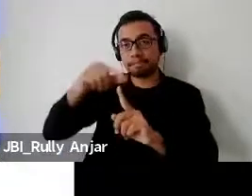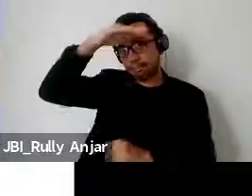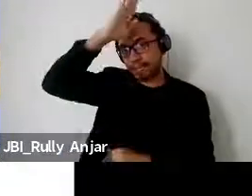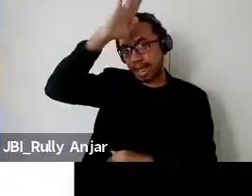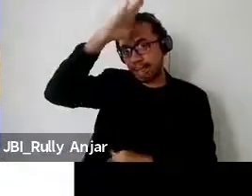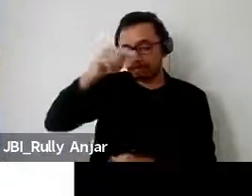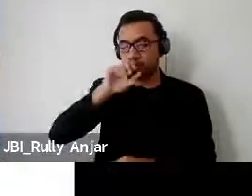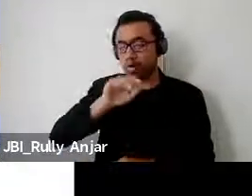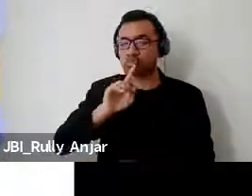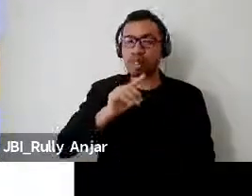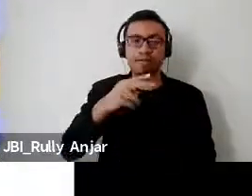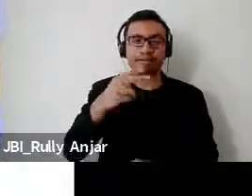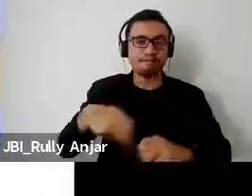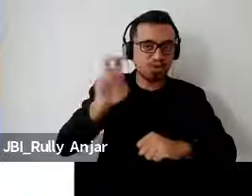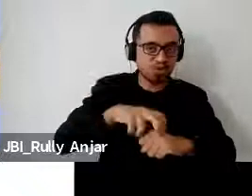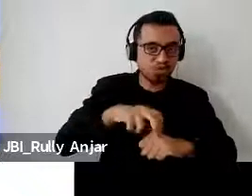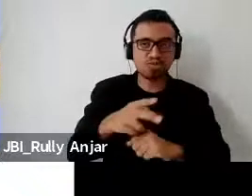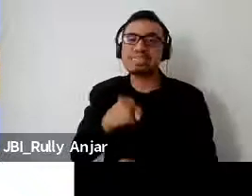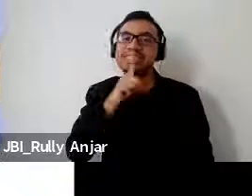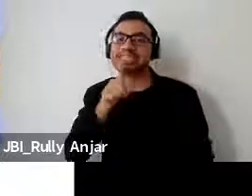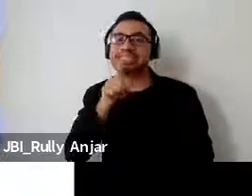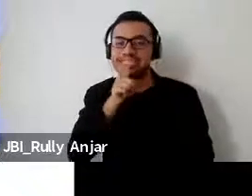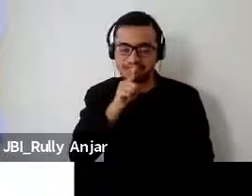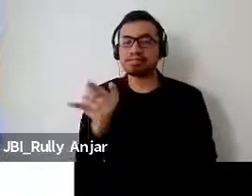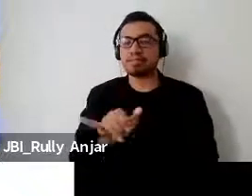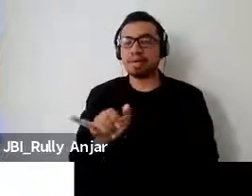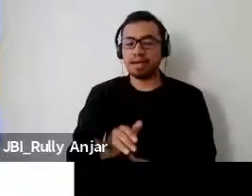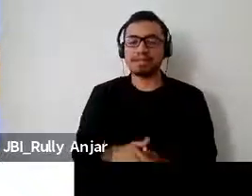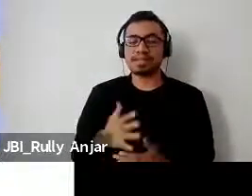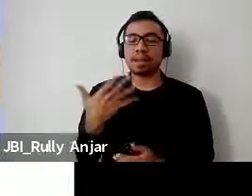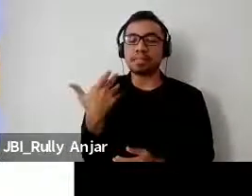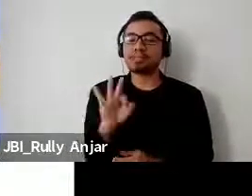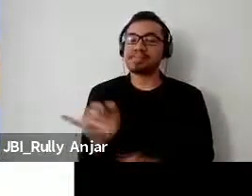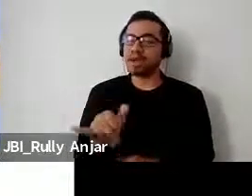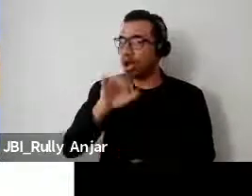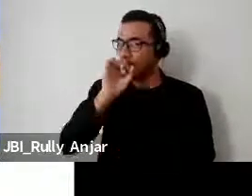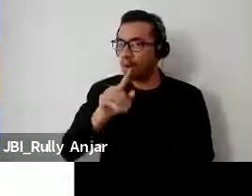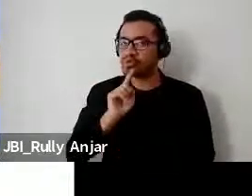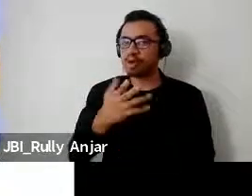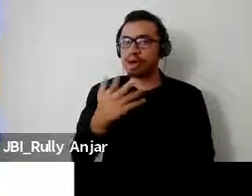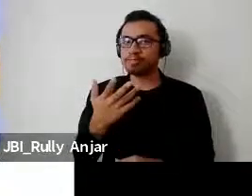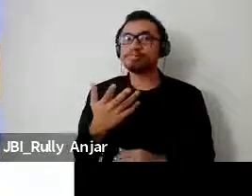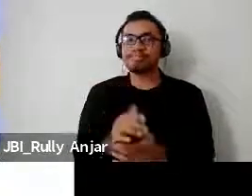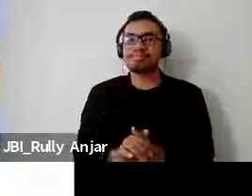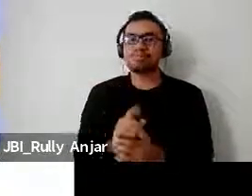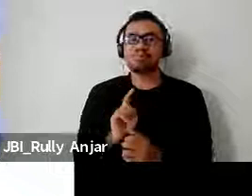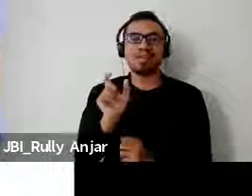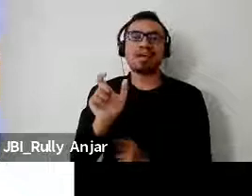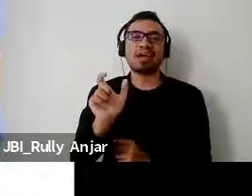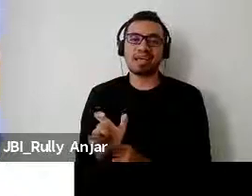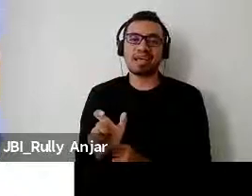dari Inggris dan Emmanuel Macron dari Perancis. Kemudian frame ada